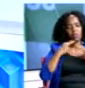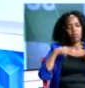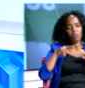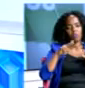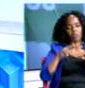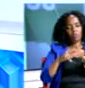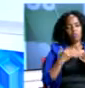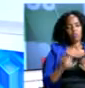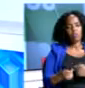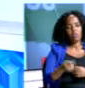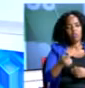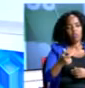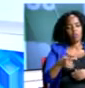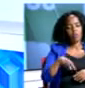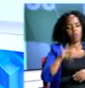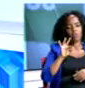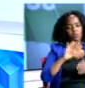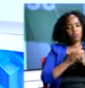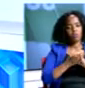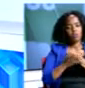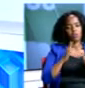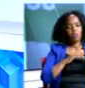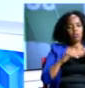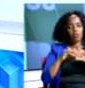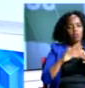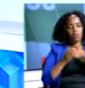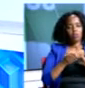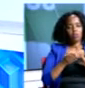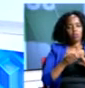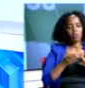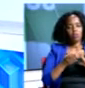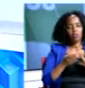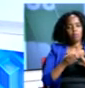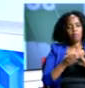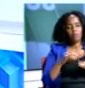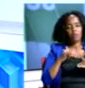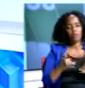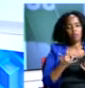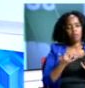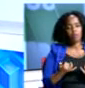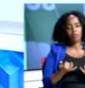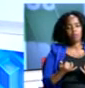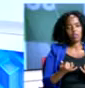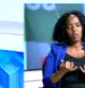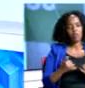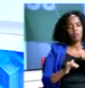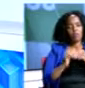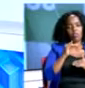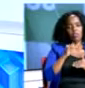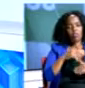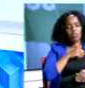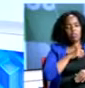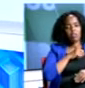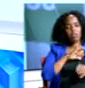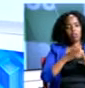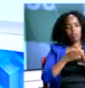ta'e daddafee argachuu danda'u qaba yeroo baay'ee rakkoon kan mudatu kanarratti waan ta'eef yeroo ammaa kanatti wanti kana caalaa yaaddessaa ta'e